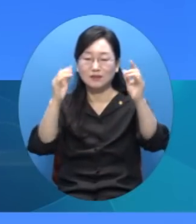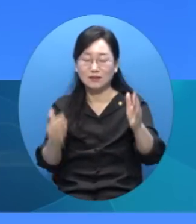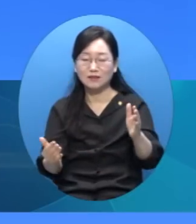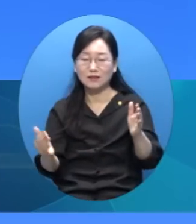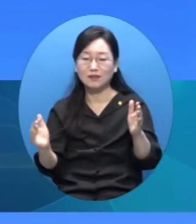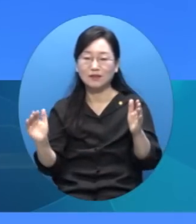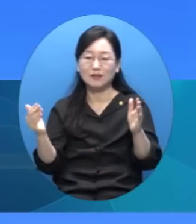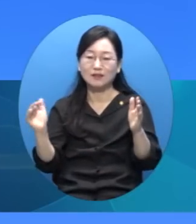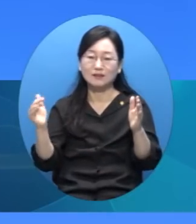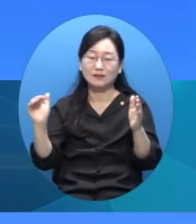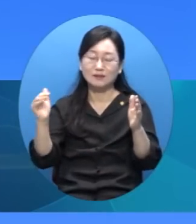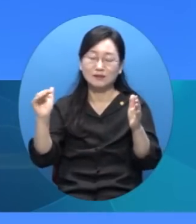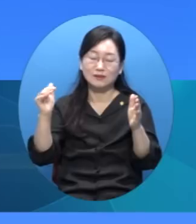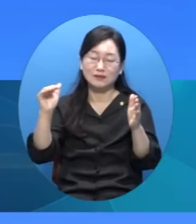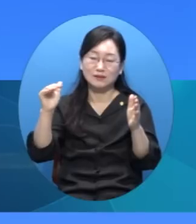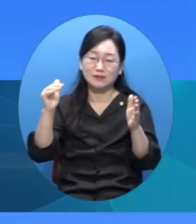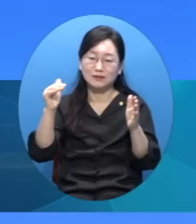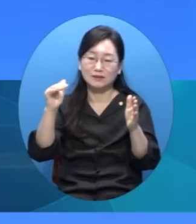그날에